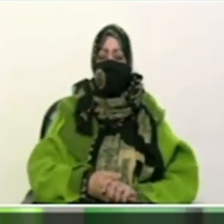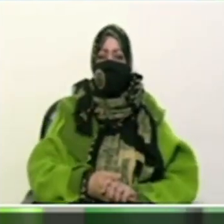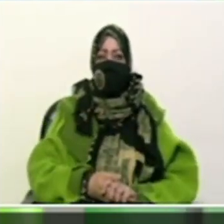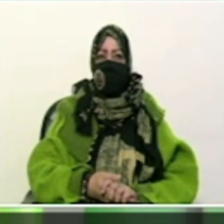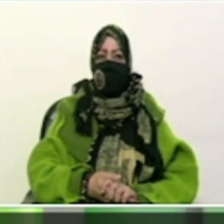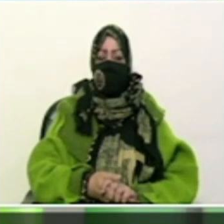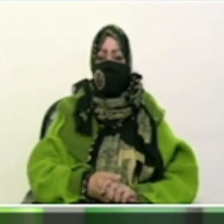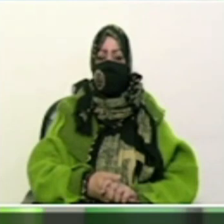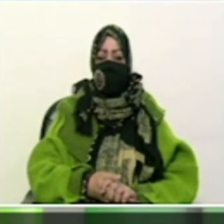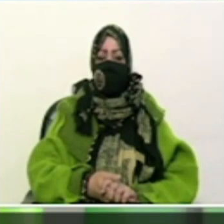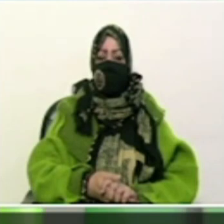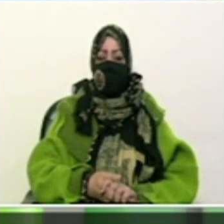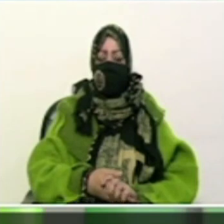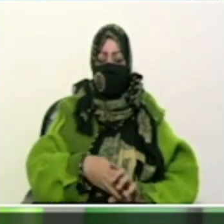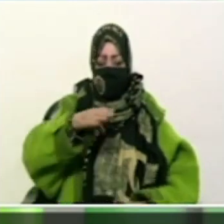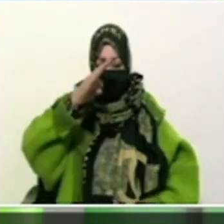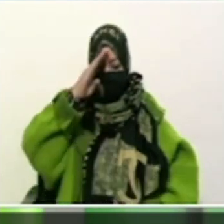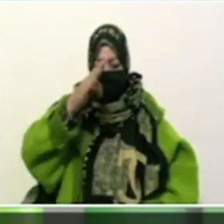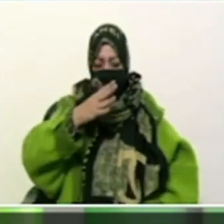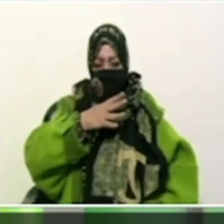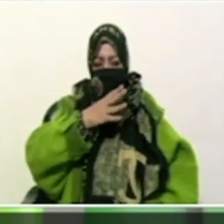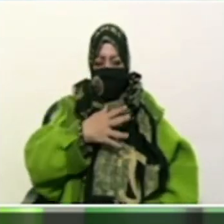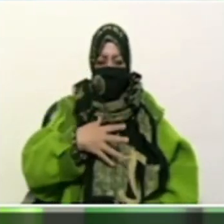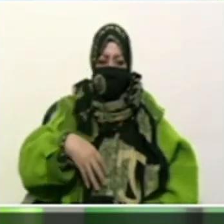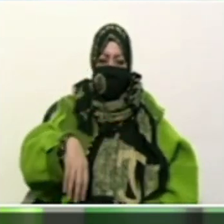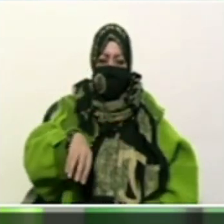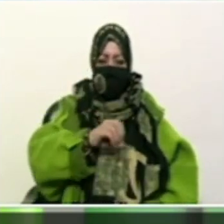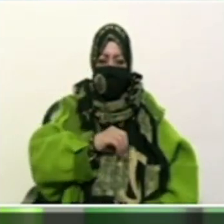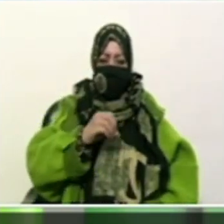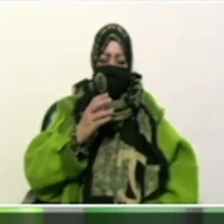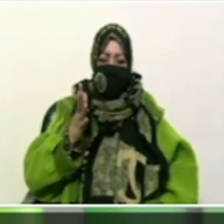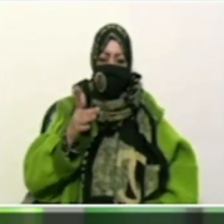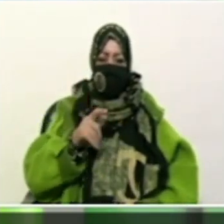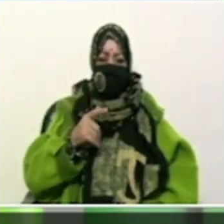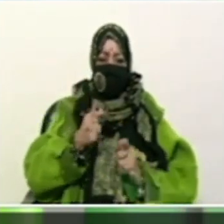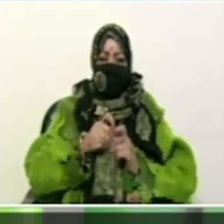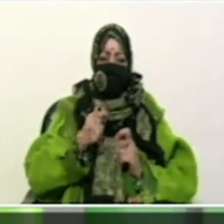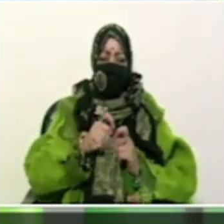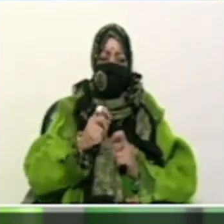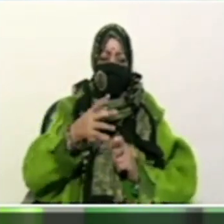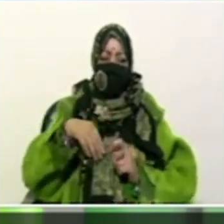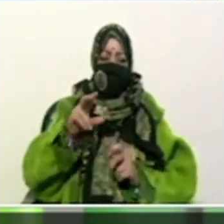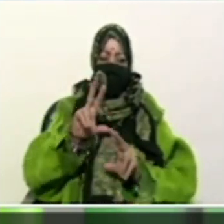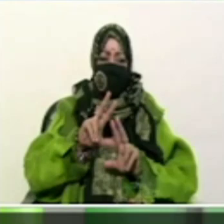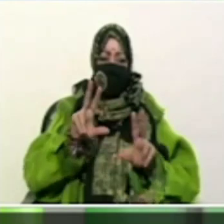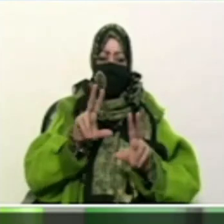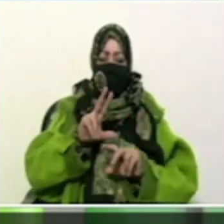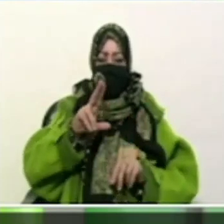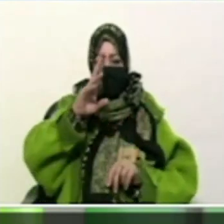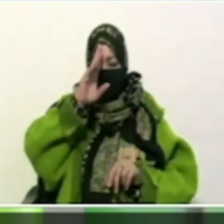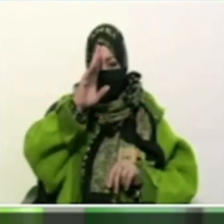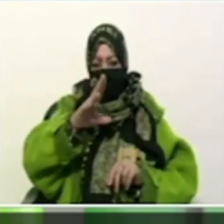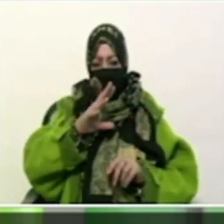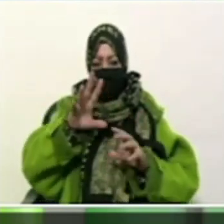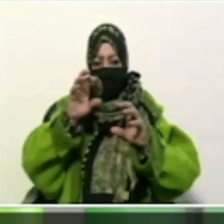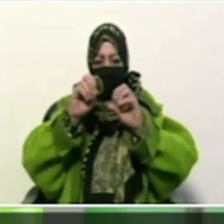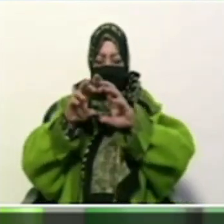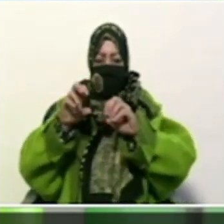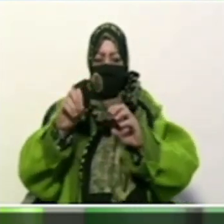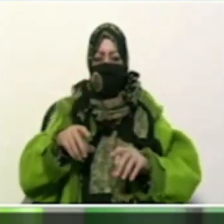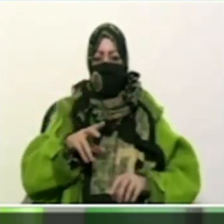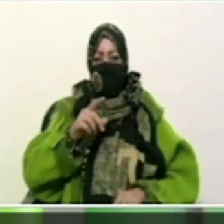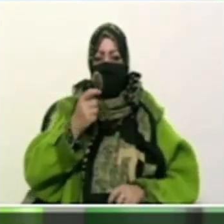في الله يبارك في دار رفتان ونسأل الله أن يحليها على من يحاديها ونسأل الله أن يحفظ هذه القناة الطيبة بارك الله فيك وجزاك خيرا أخ محمد